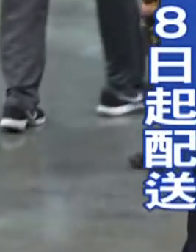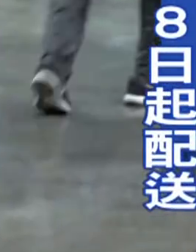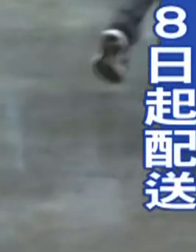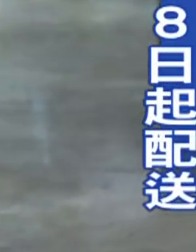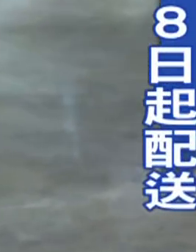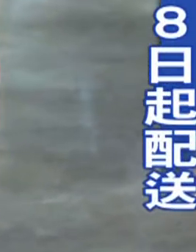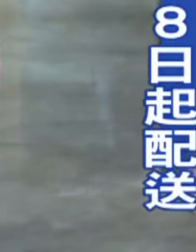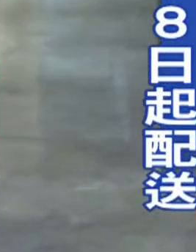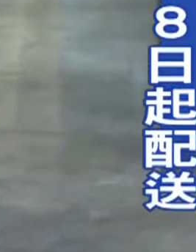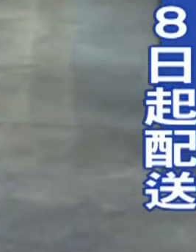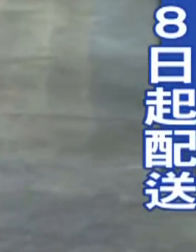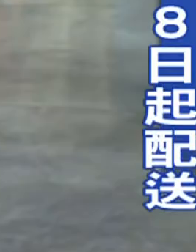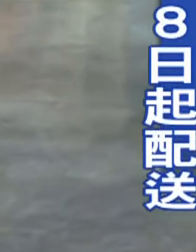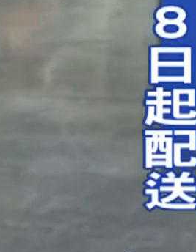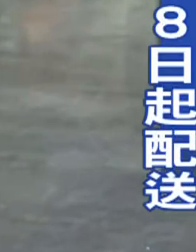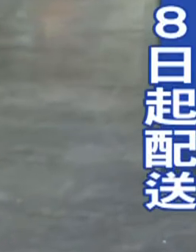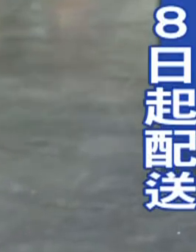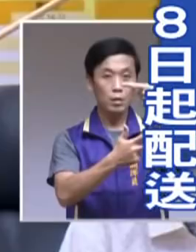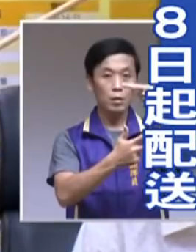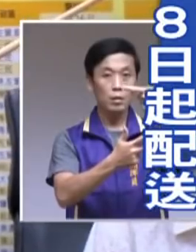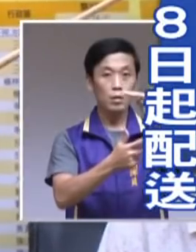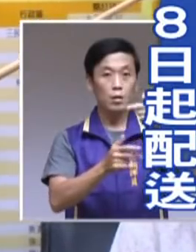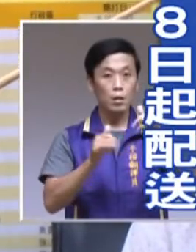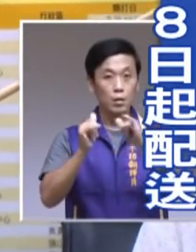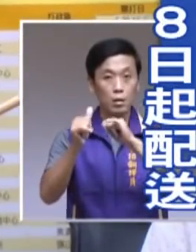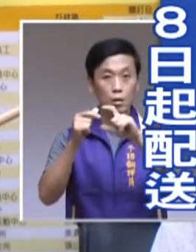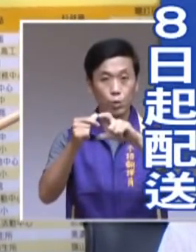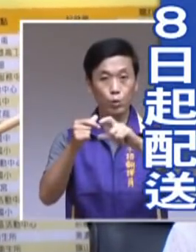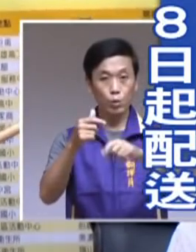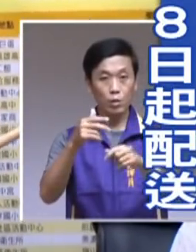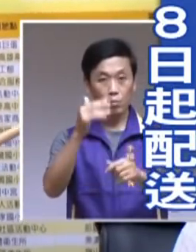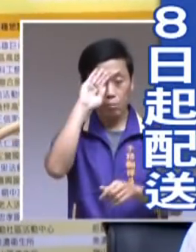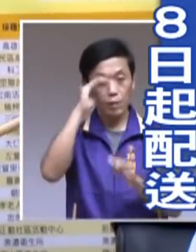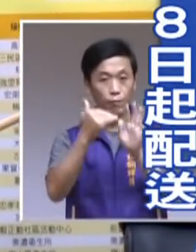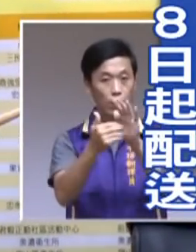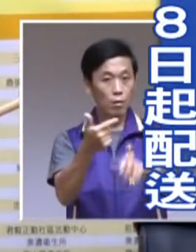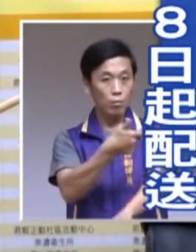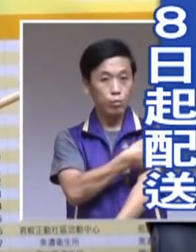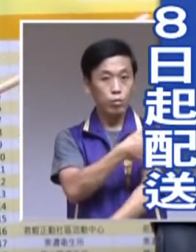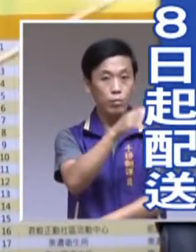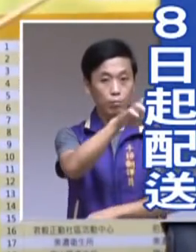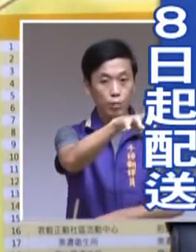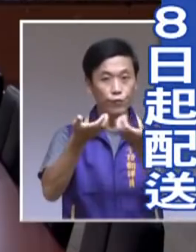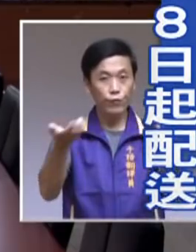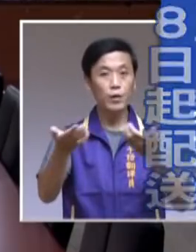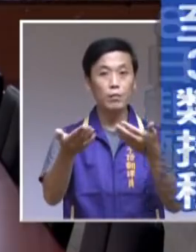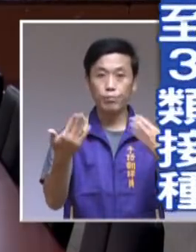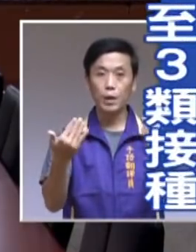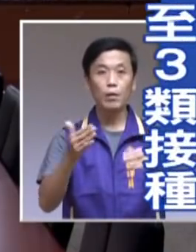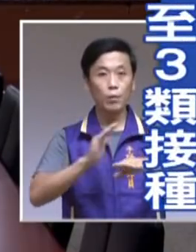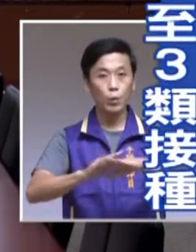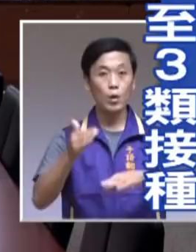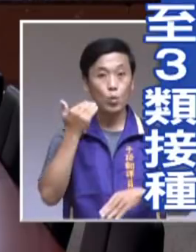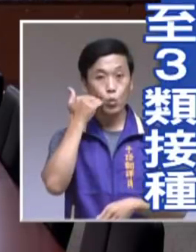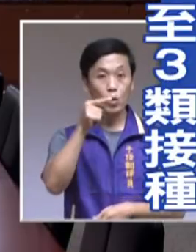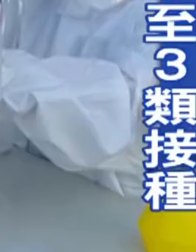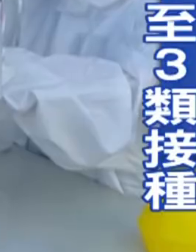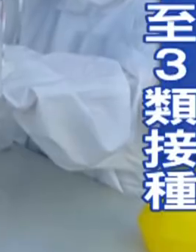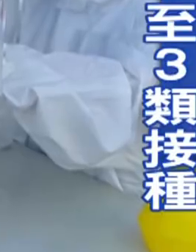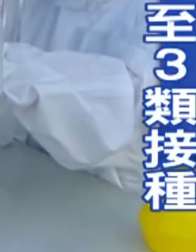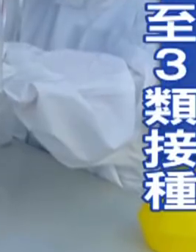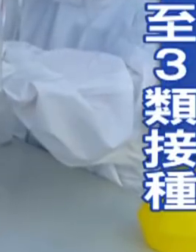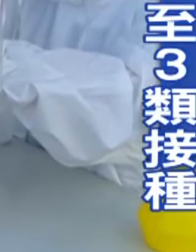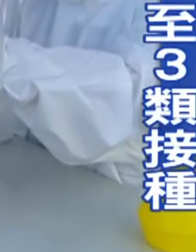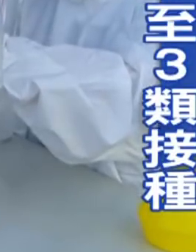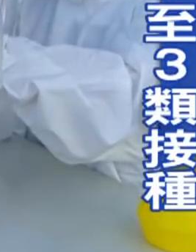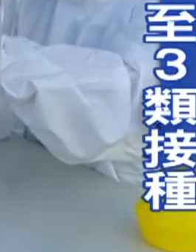分解封，口罩不能放松。但另外一个部分就是说，餐厅、小吃店啊、夜市等等，昨天还今天，高雄瑞丰夜市已经开始外